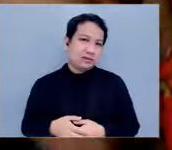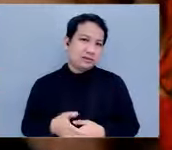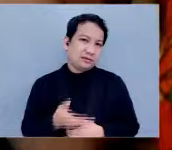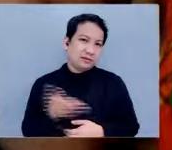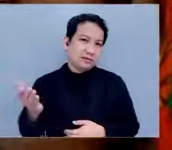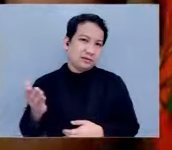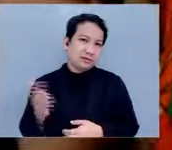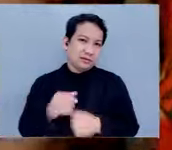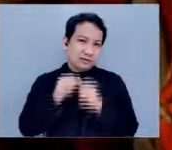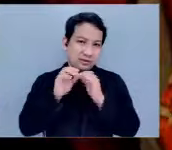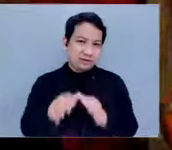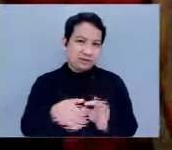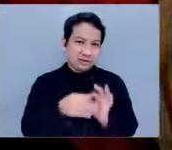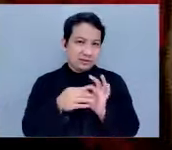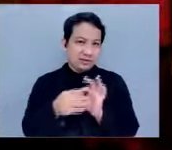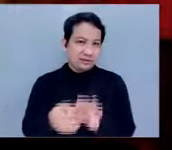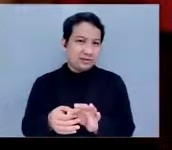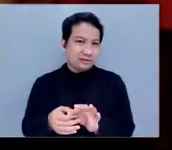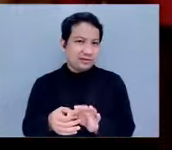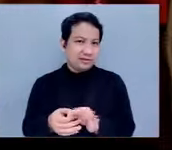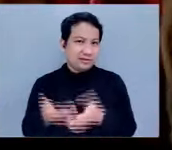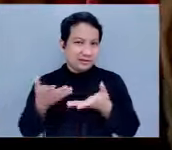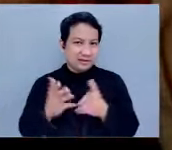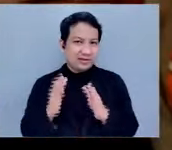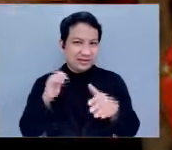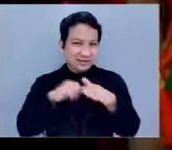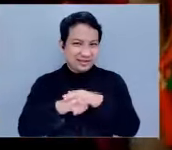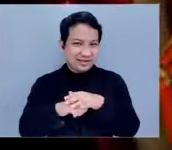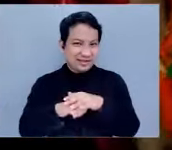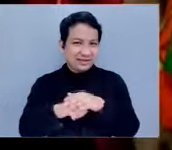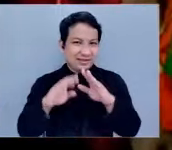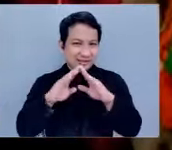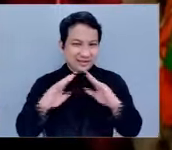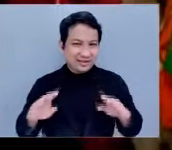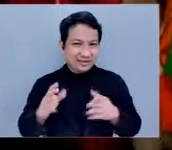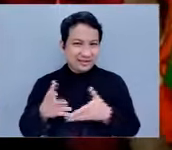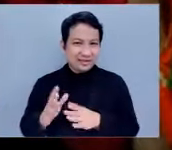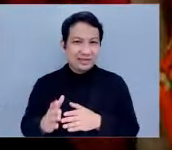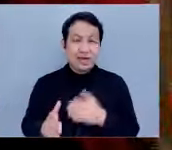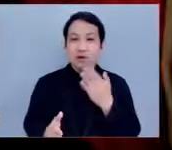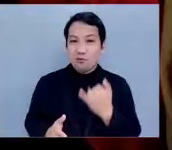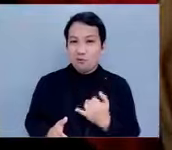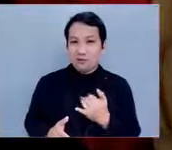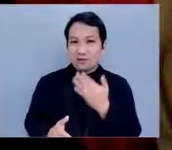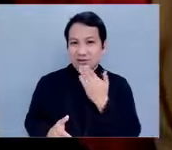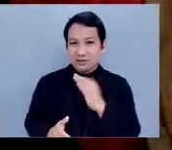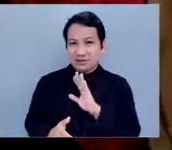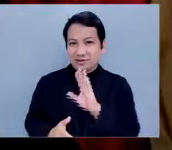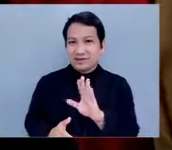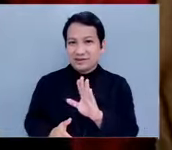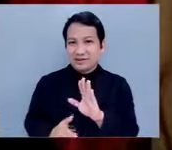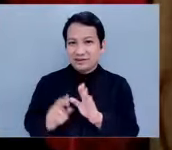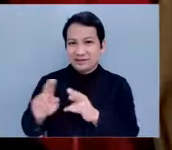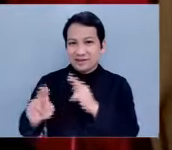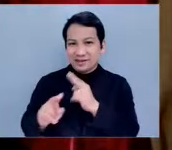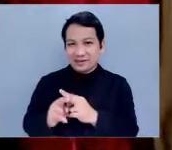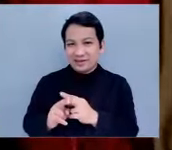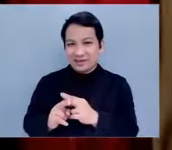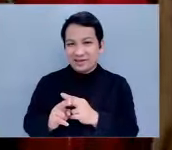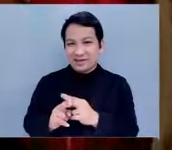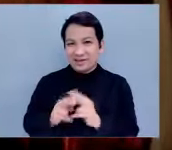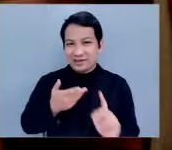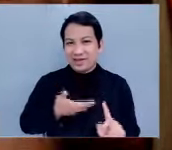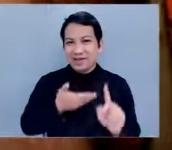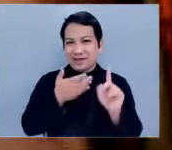blessed kami na napapasok mo kami sa tahanan mo. Thank you po. Kasing tamis ng pangalan mo at pagkatao mo